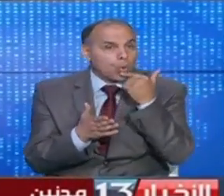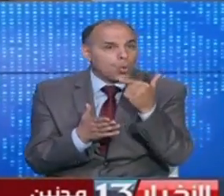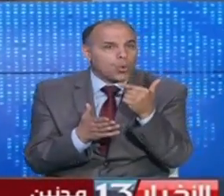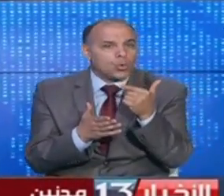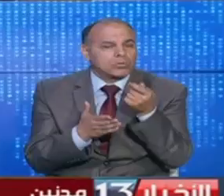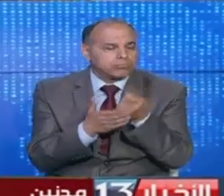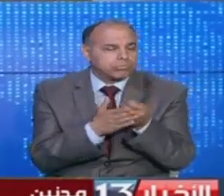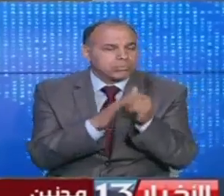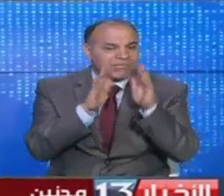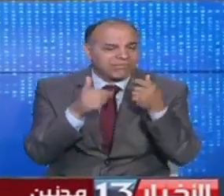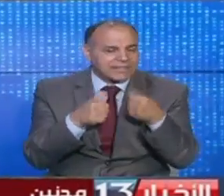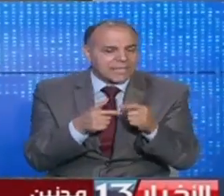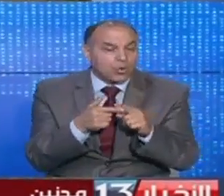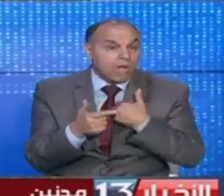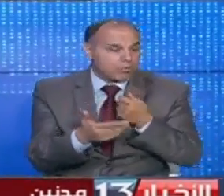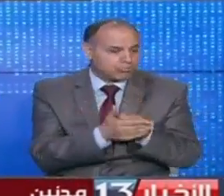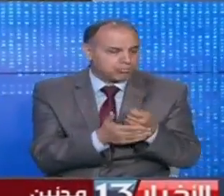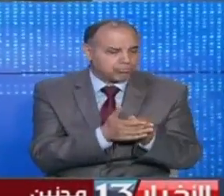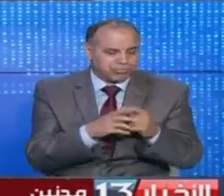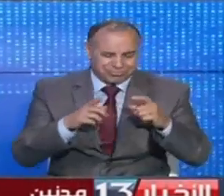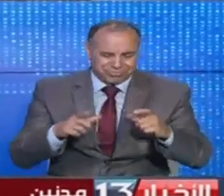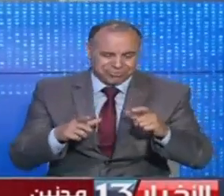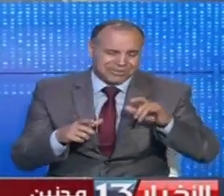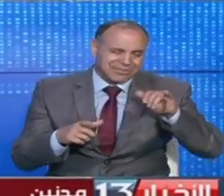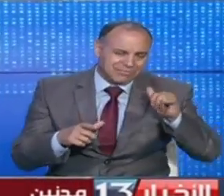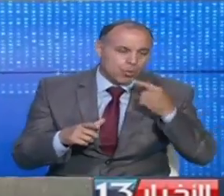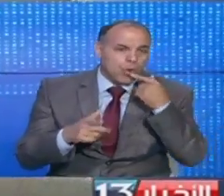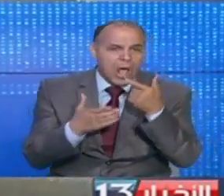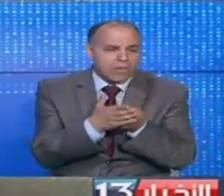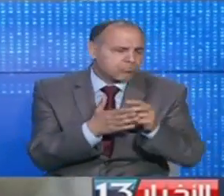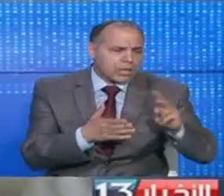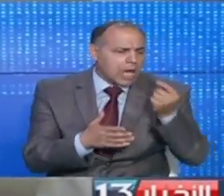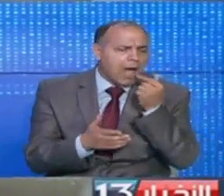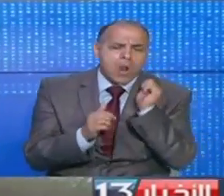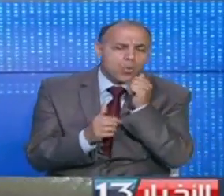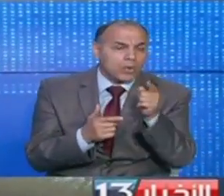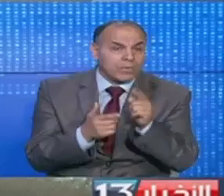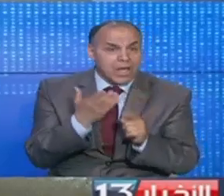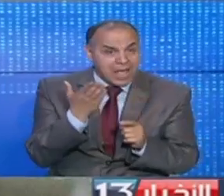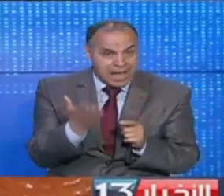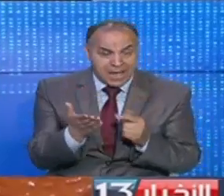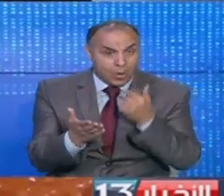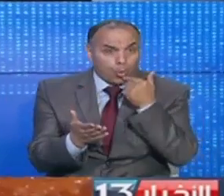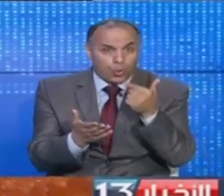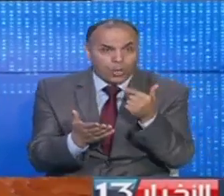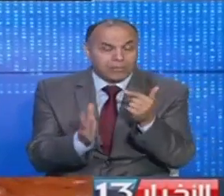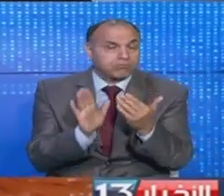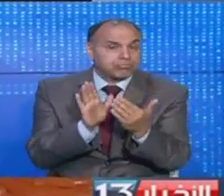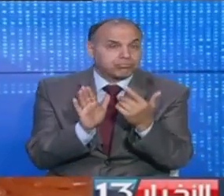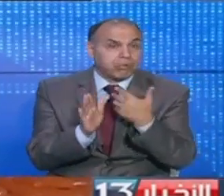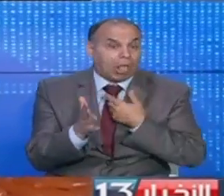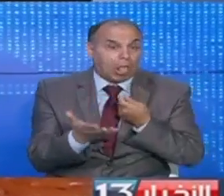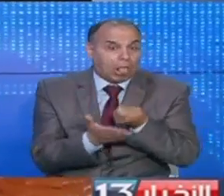يحد الحجر الصحي من لهفته على شراء زلابيا والمخارق والجريوش وغيرها، فهل سيتم أمام هذه